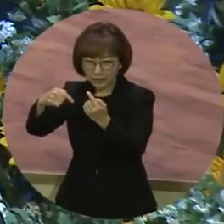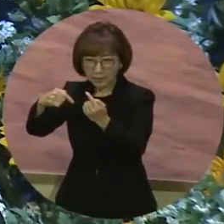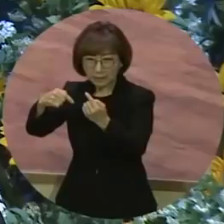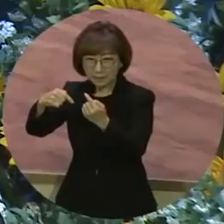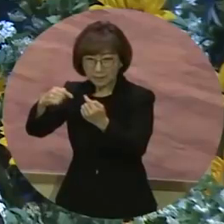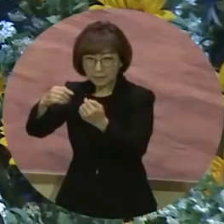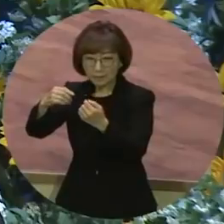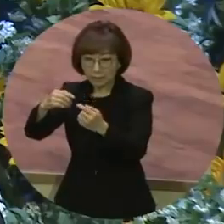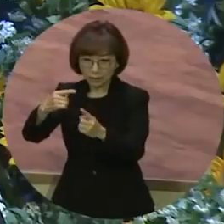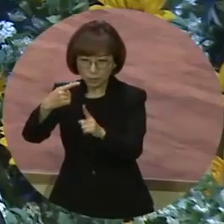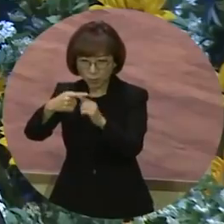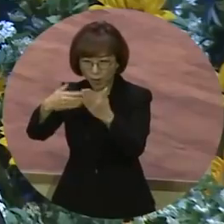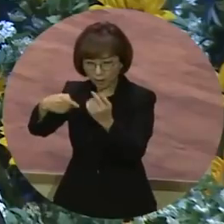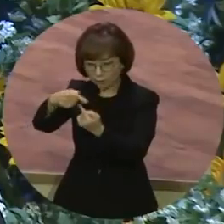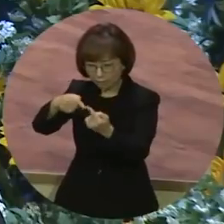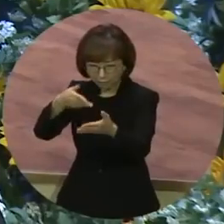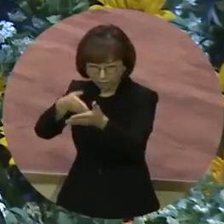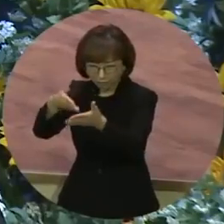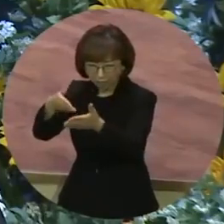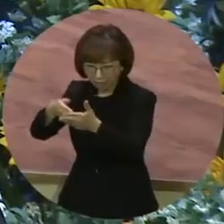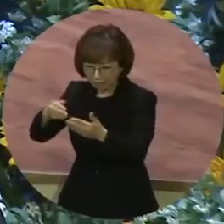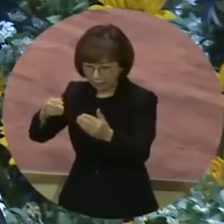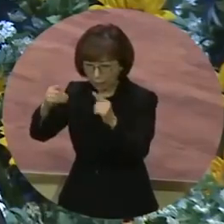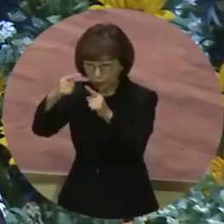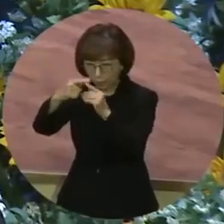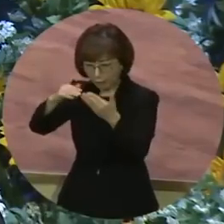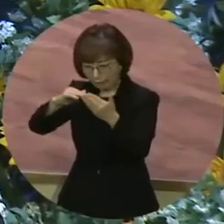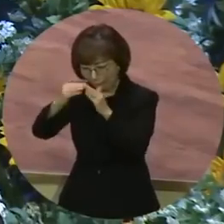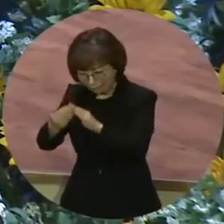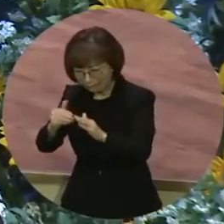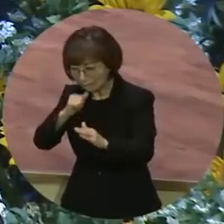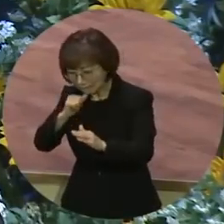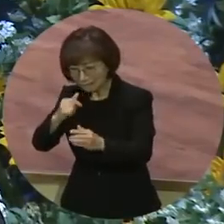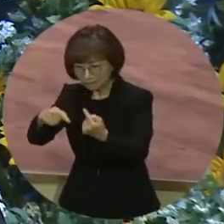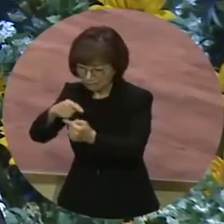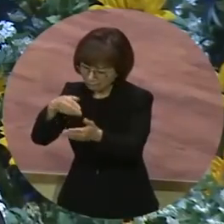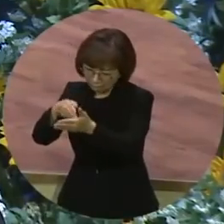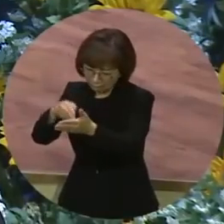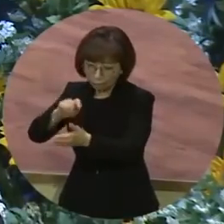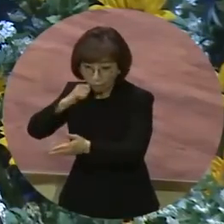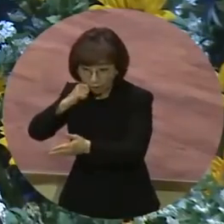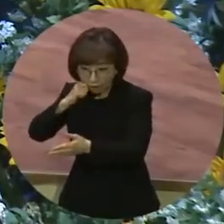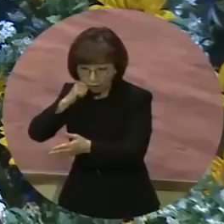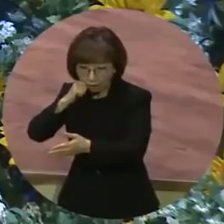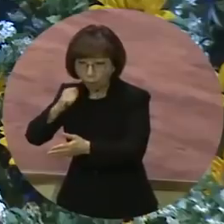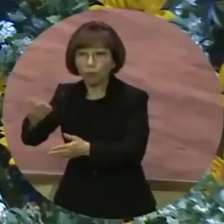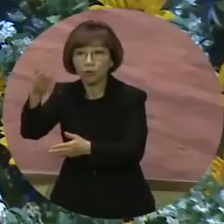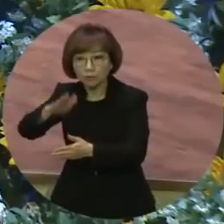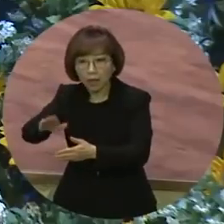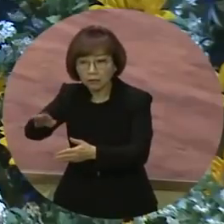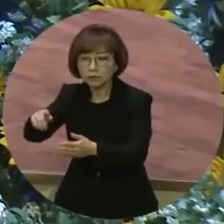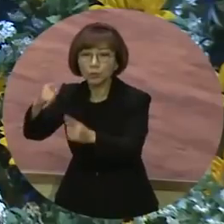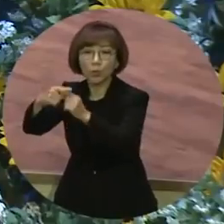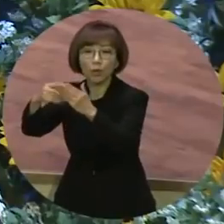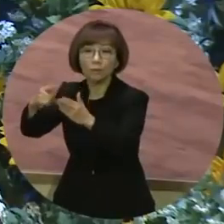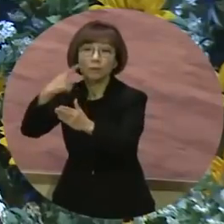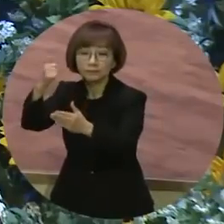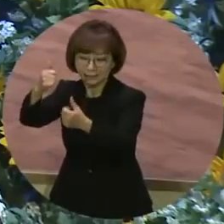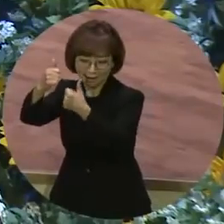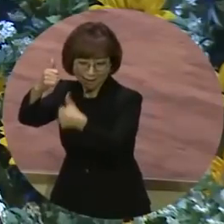자녀들이 이렇게 아주 막 이 우리 단체에서도 막 뛰어나게 막 이야